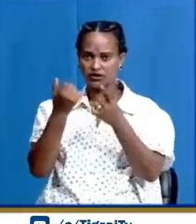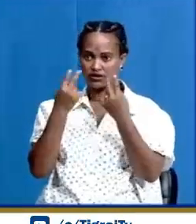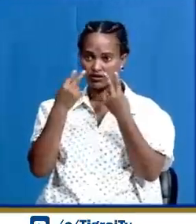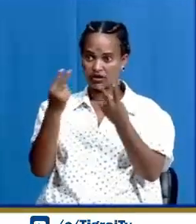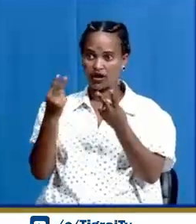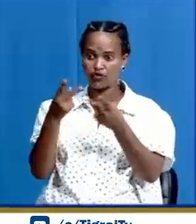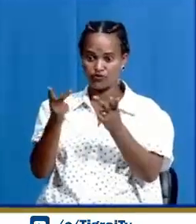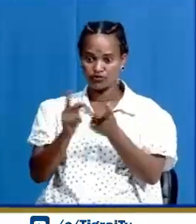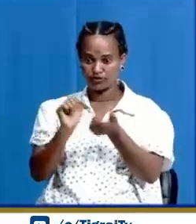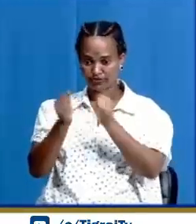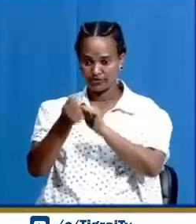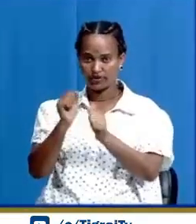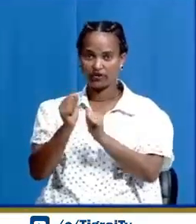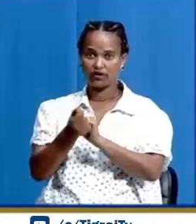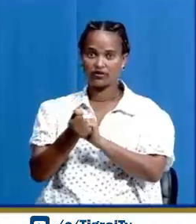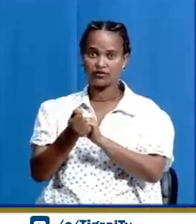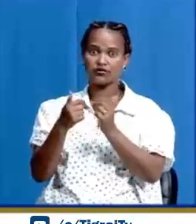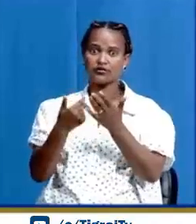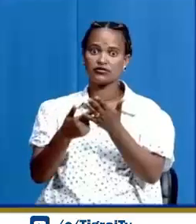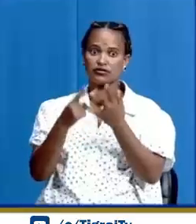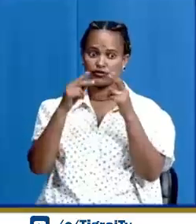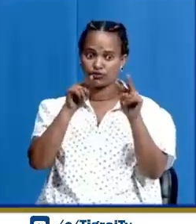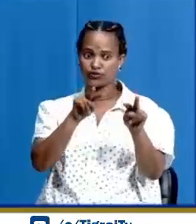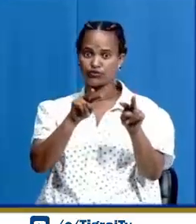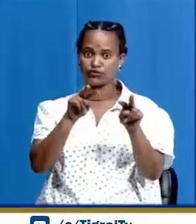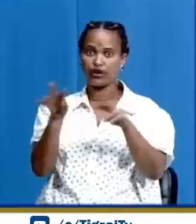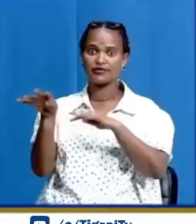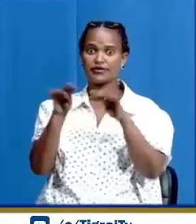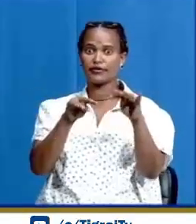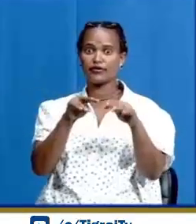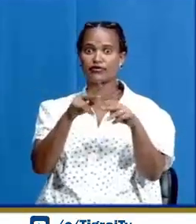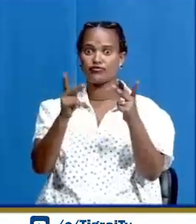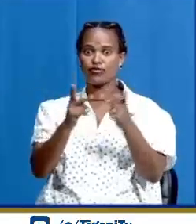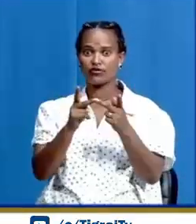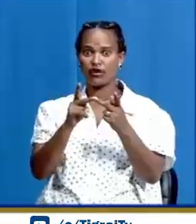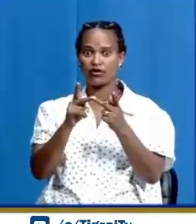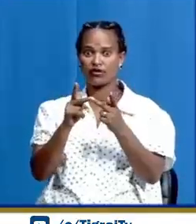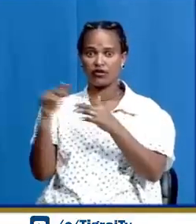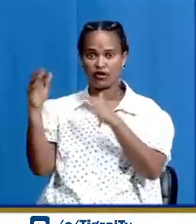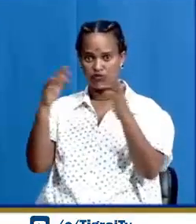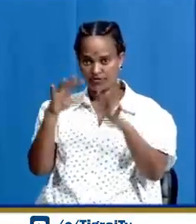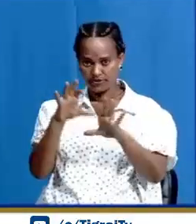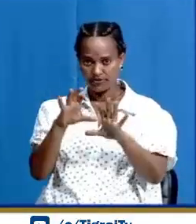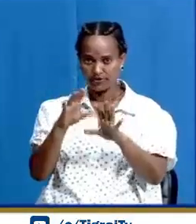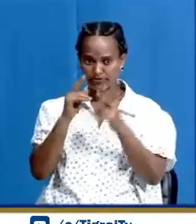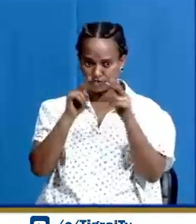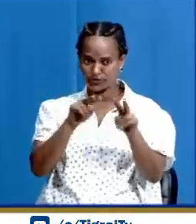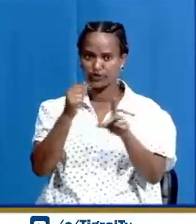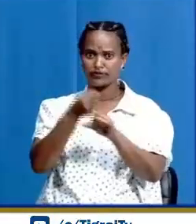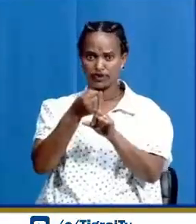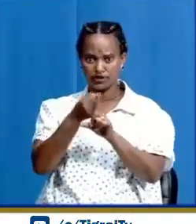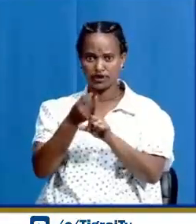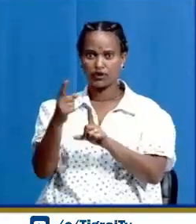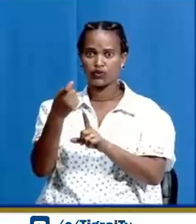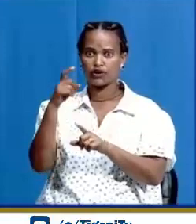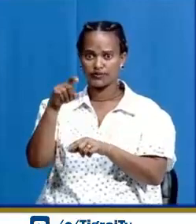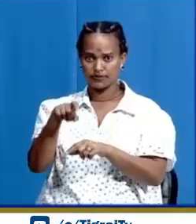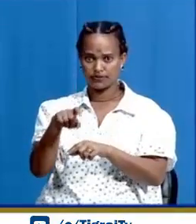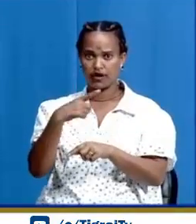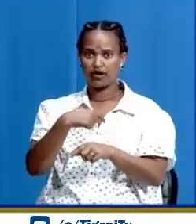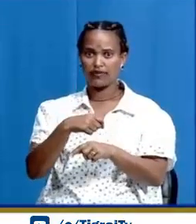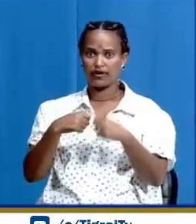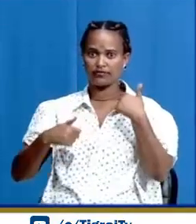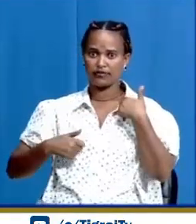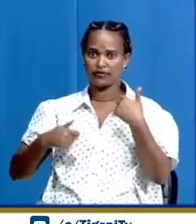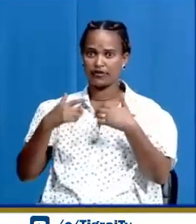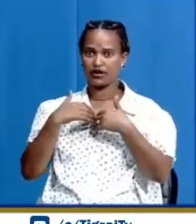ምቅያር ቦታ ስልቲ ውግእ ብምግባር ትኩረቱ ኣብ ዝተመደበሉ ቦታን ዓውድን ብምግባር ብትኩረት ምቅላስ ክኸውን ከመ ዝግባእ ኣባላት